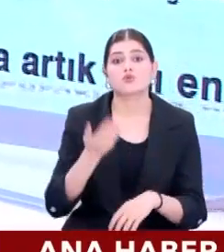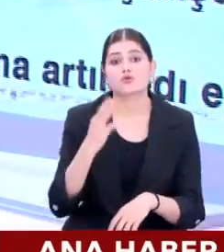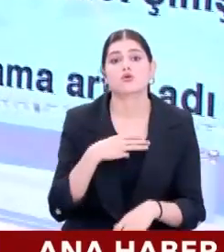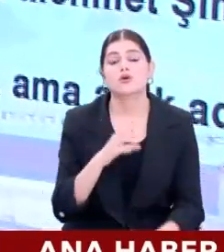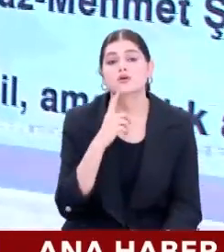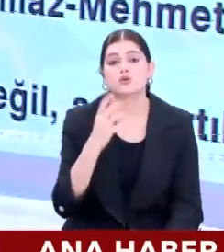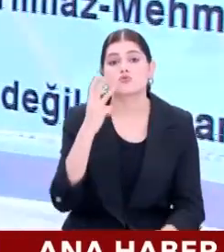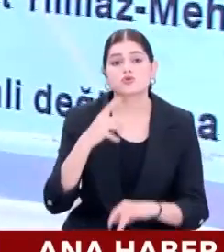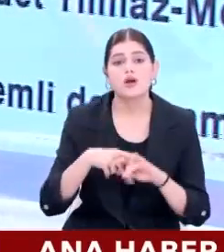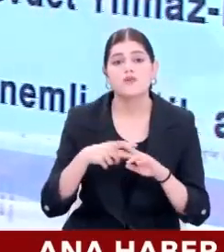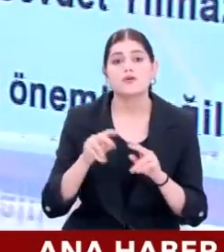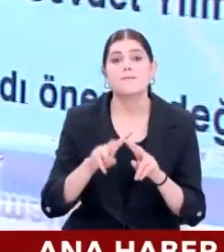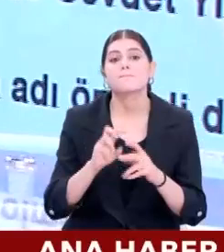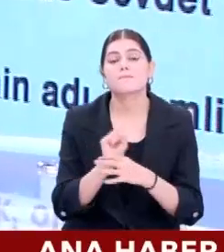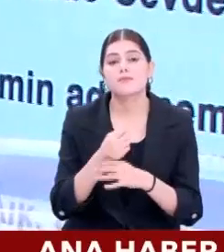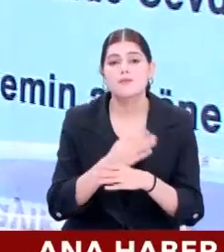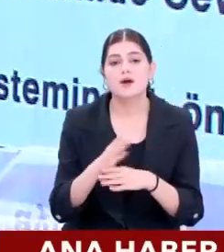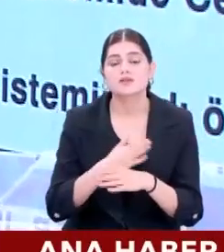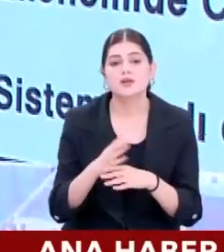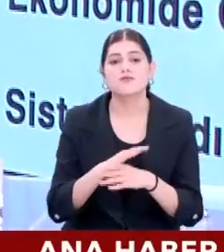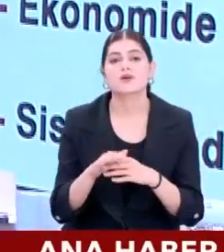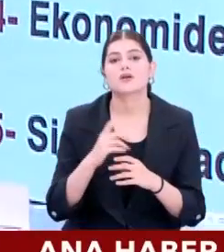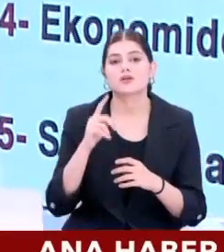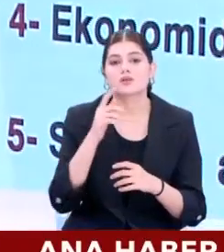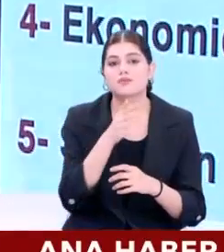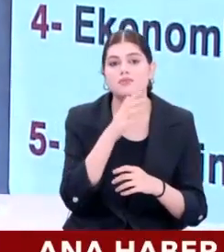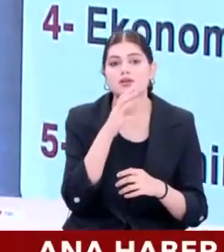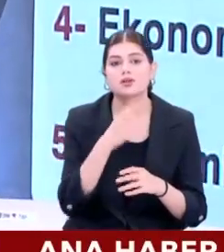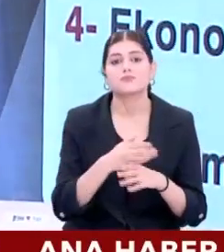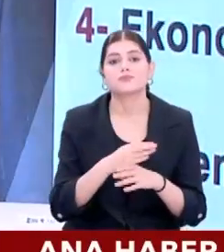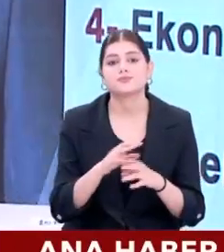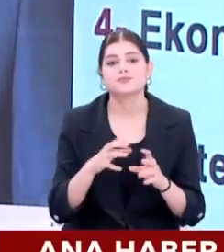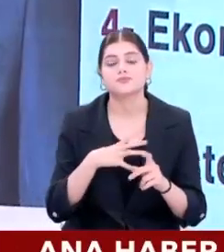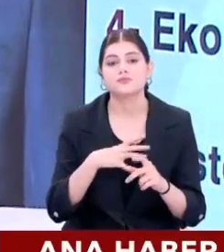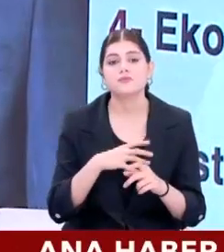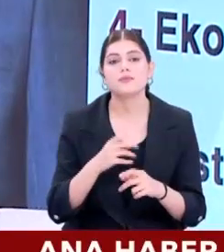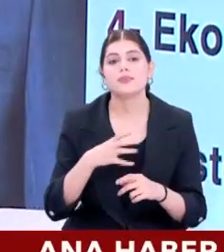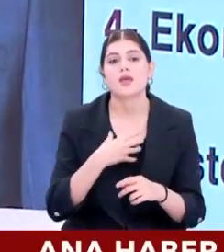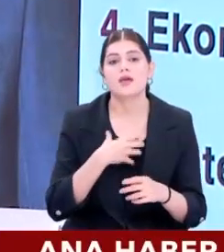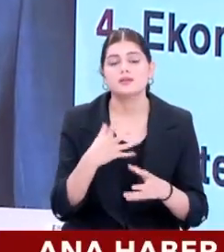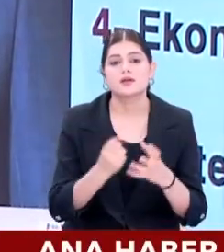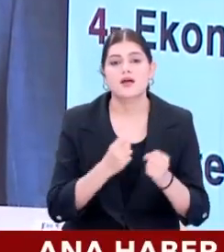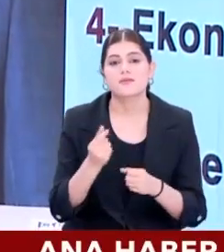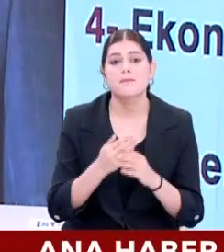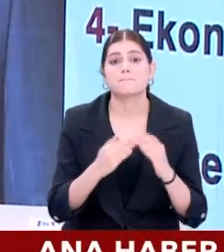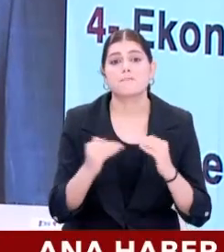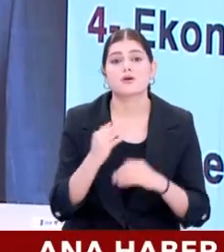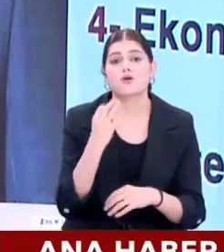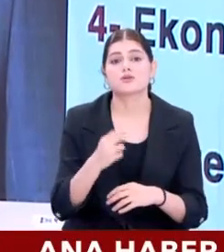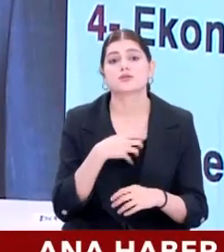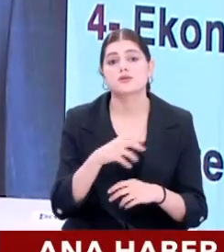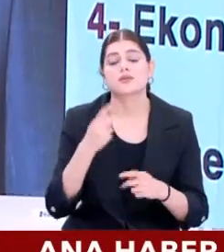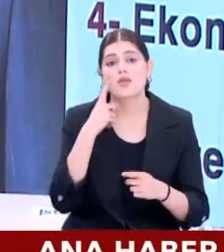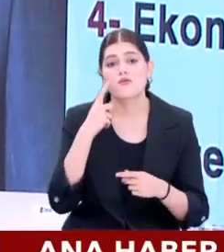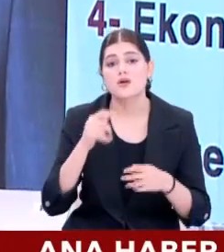başlayarak marketlerde fırsatçılığın yani maalesef Hani vahşi kapitalizmin de ötesinde bir fırsatçılığın hakim olduğu bir piyasaya müdahale devlet